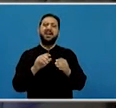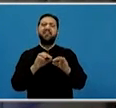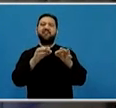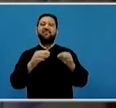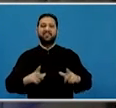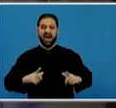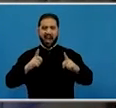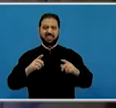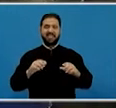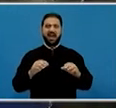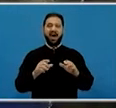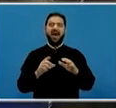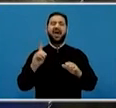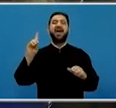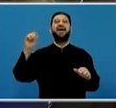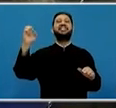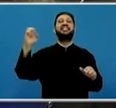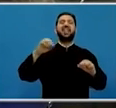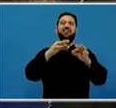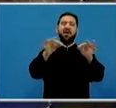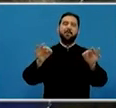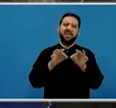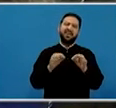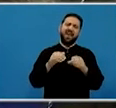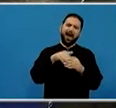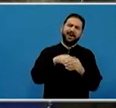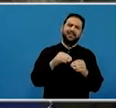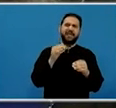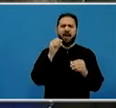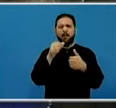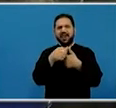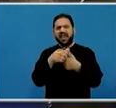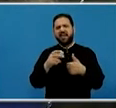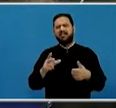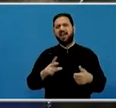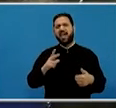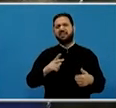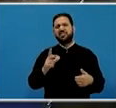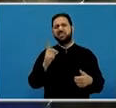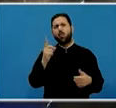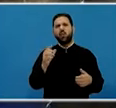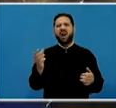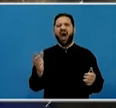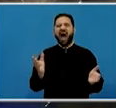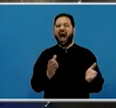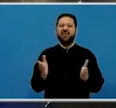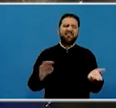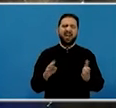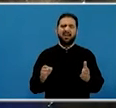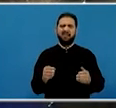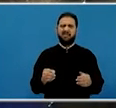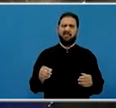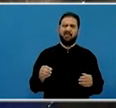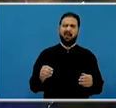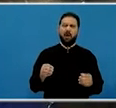că între prieteni întotdeauna există o altă abordare, un alt gen de abordare. În cadrul familiei, cei doi